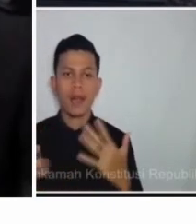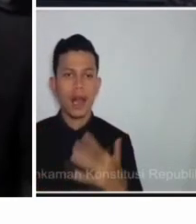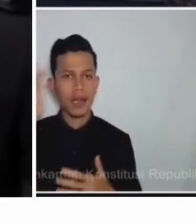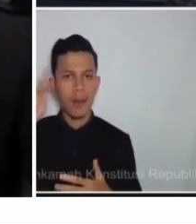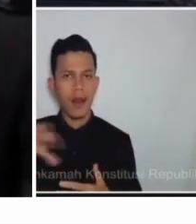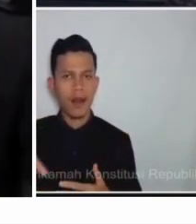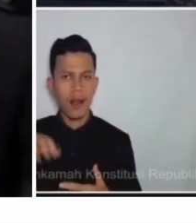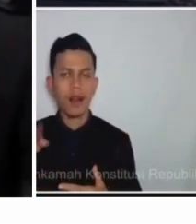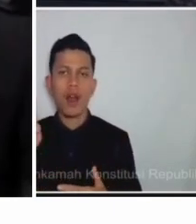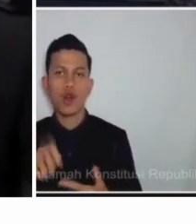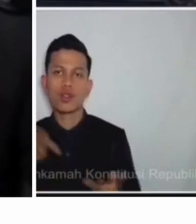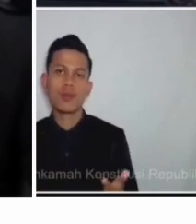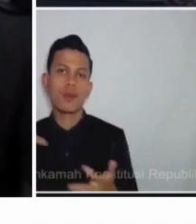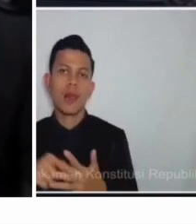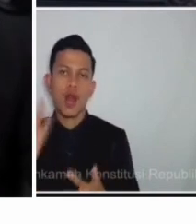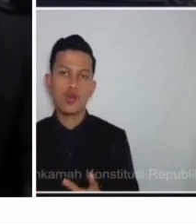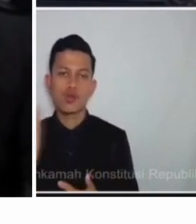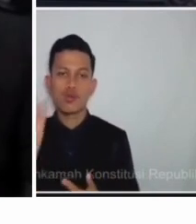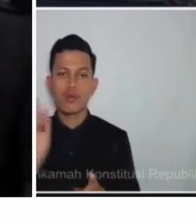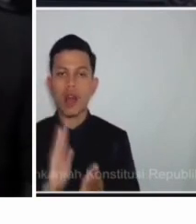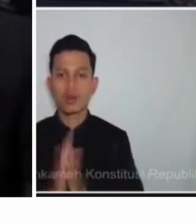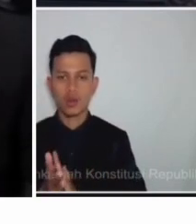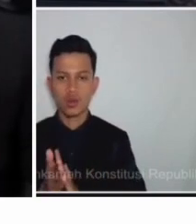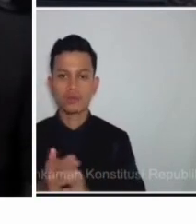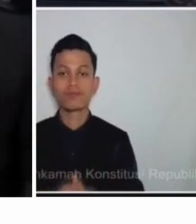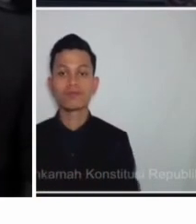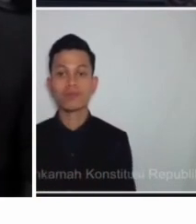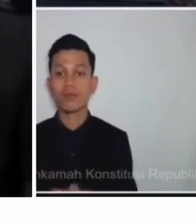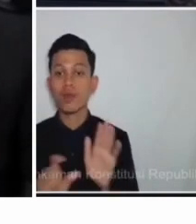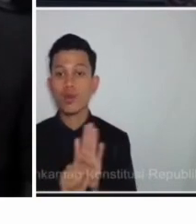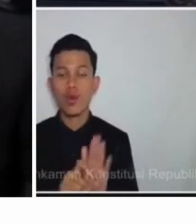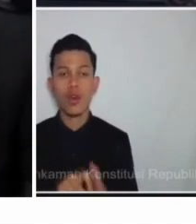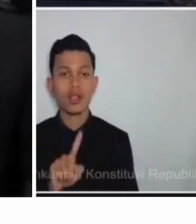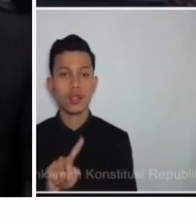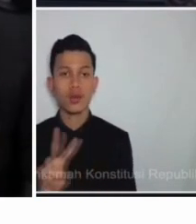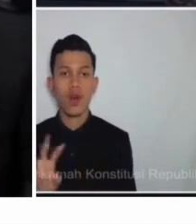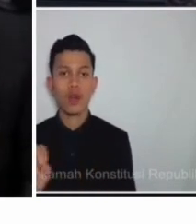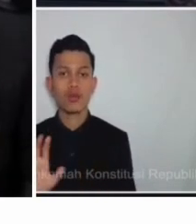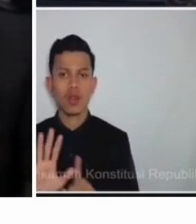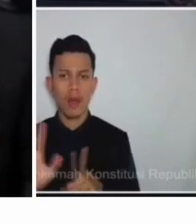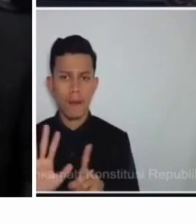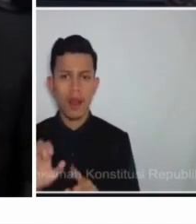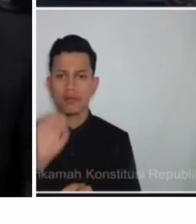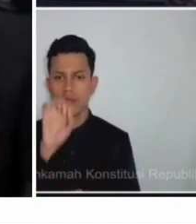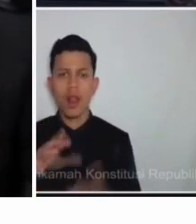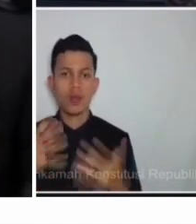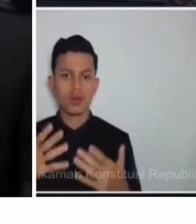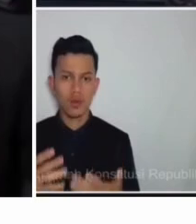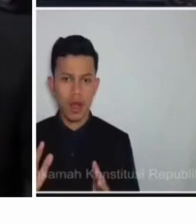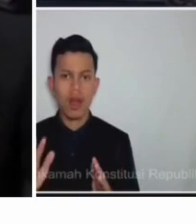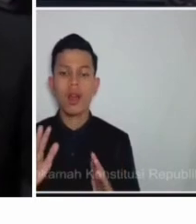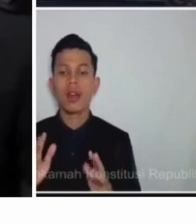kemarin telah bersifat final dan mengikat dan wajib dilaksanakan oleh lembaga-lembaga negara lainnya dan juga oleh